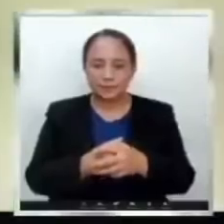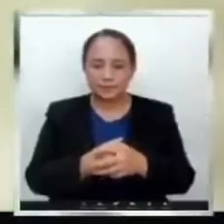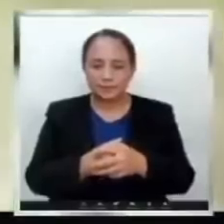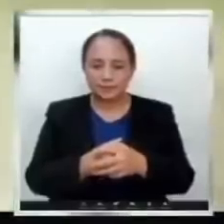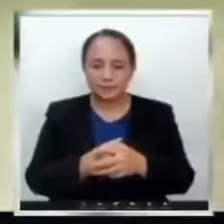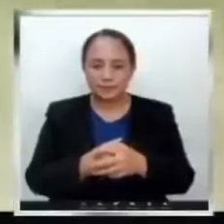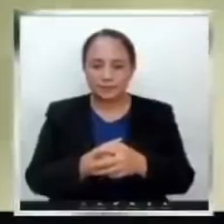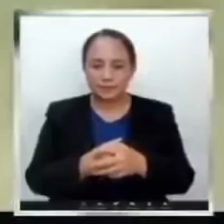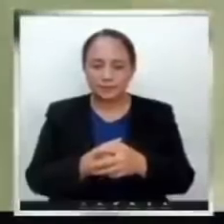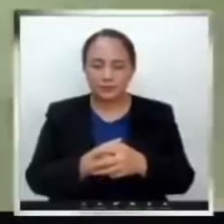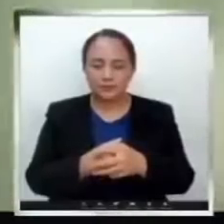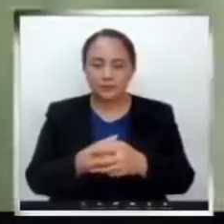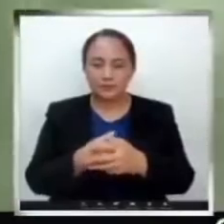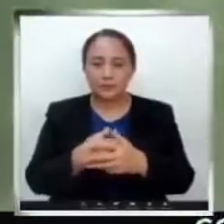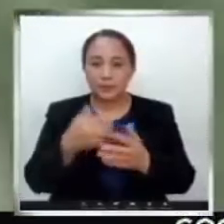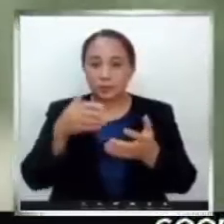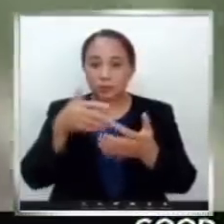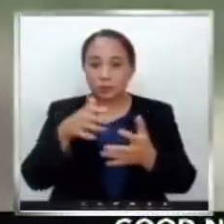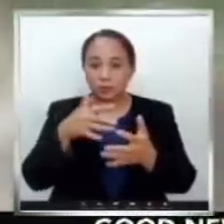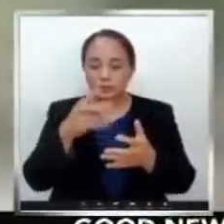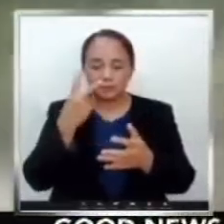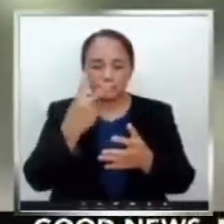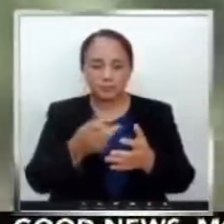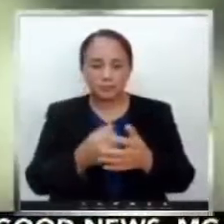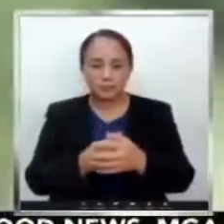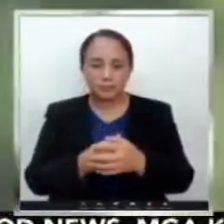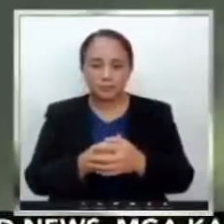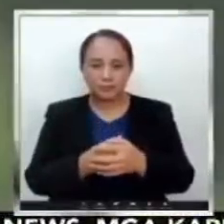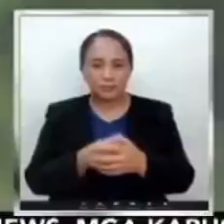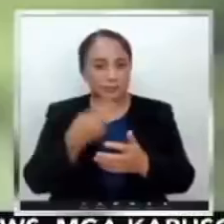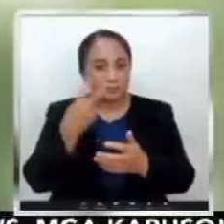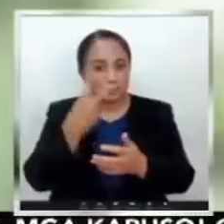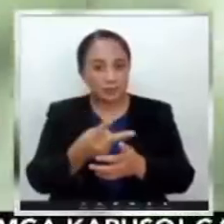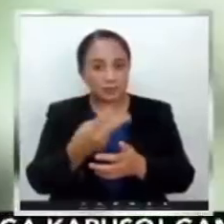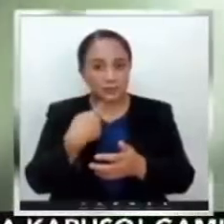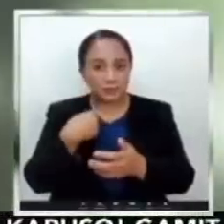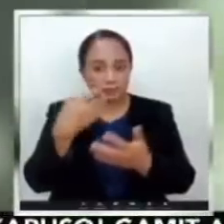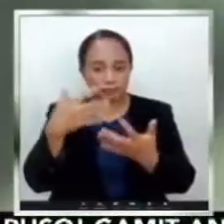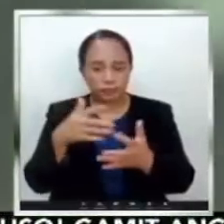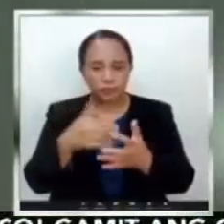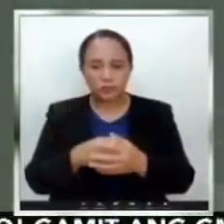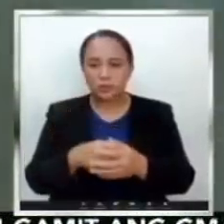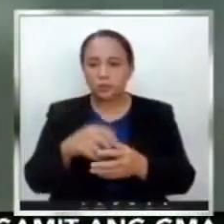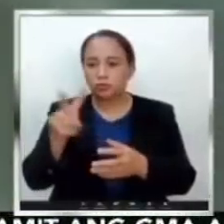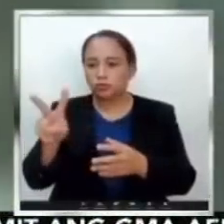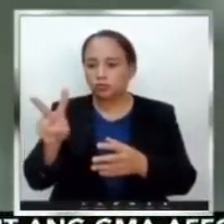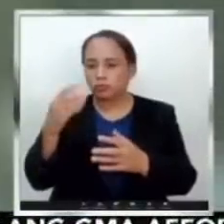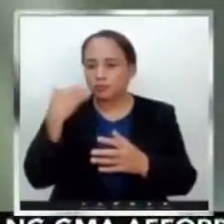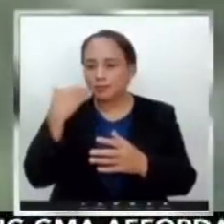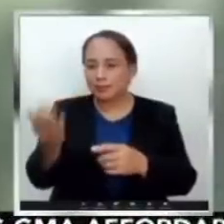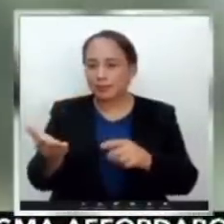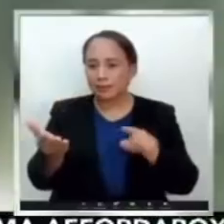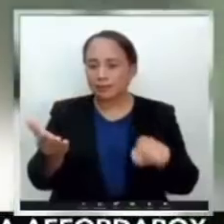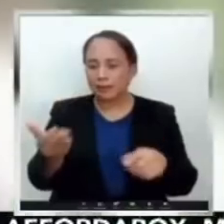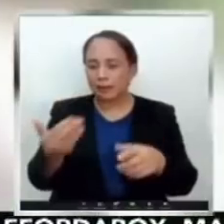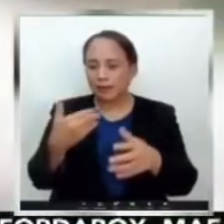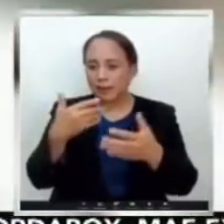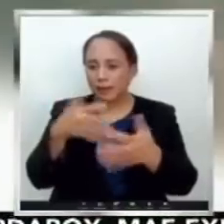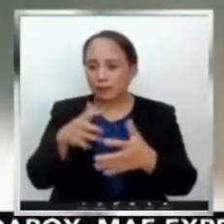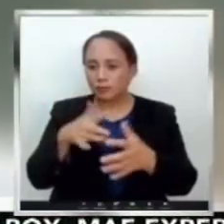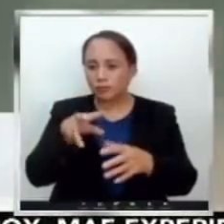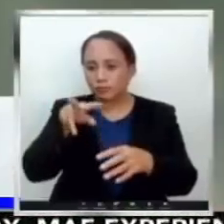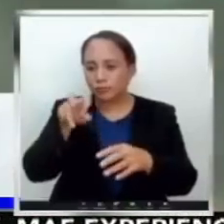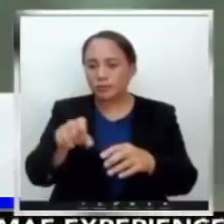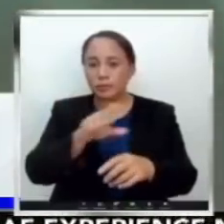Hey, aso. Ito aso. 2 patay na aso ang naabutan ng mga miyembro ng PNP